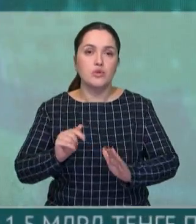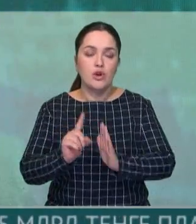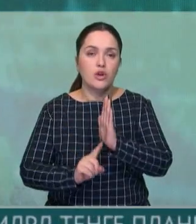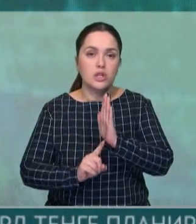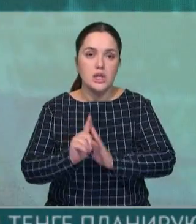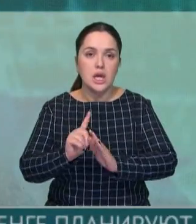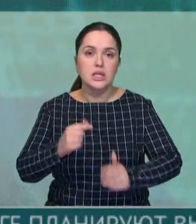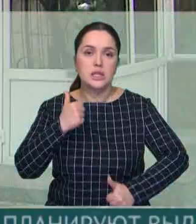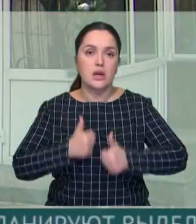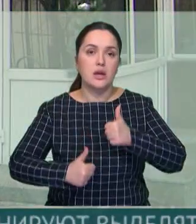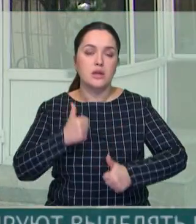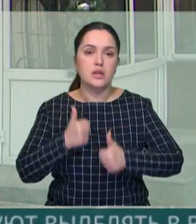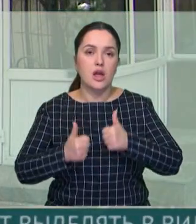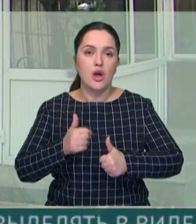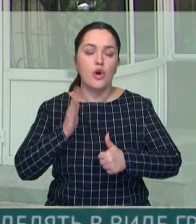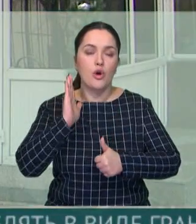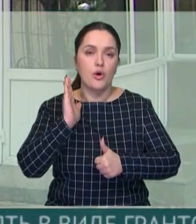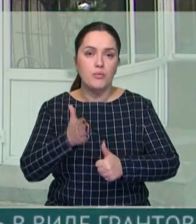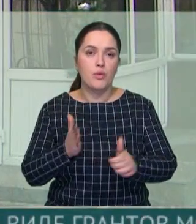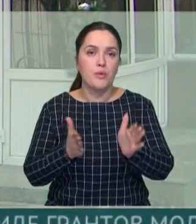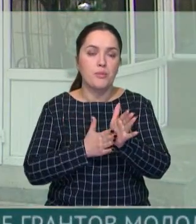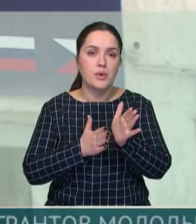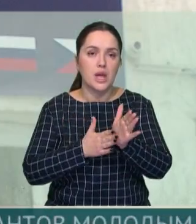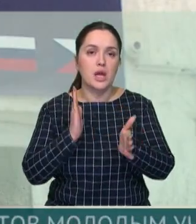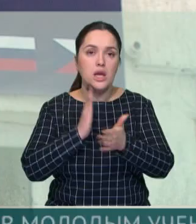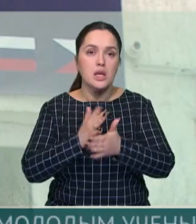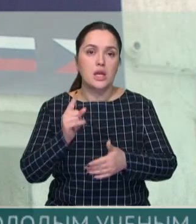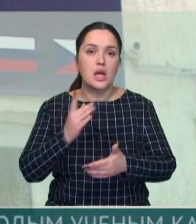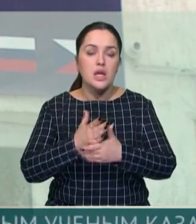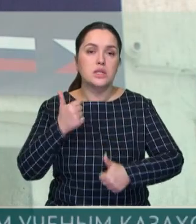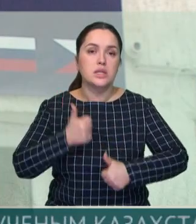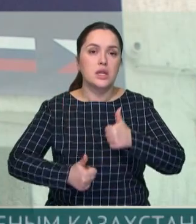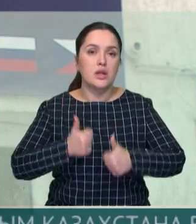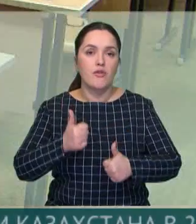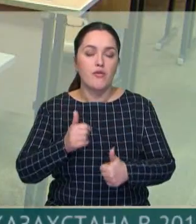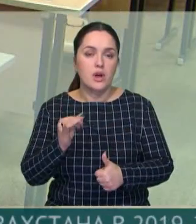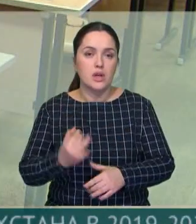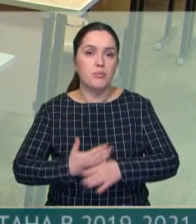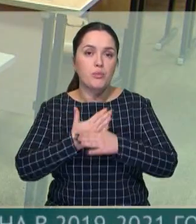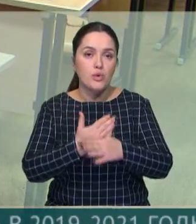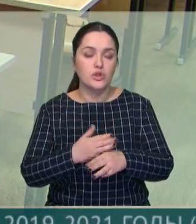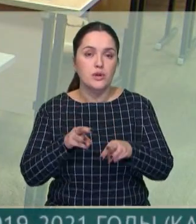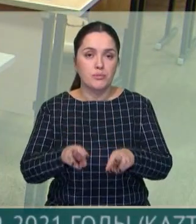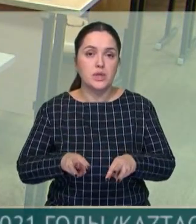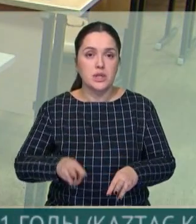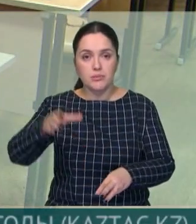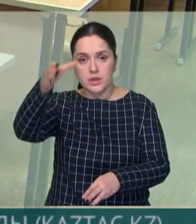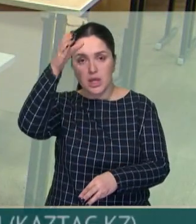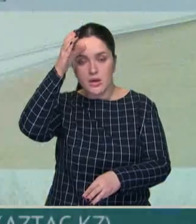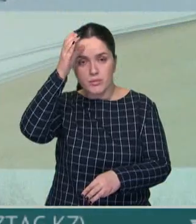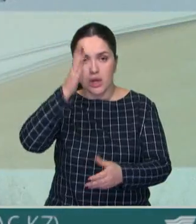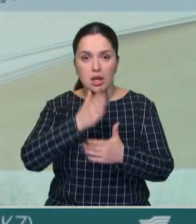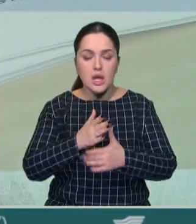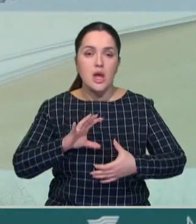математике и информатике вступили в борьбу за звание самых талантливых точных науках. Интеллектуальное соревнование проходит при поддержке